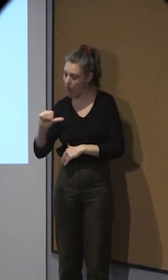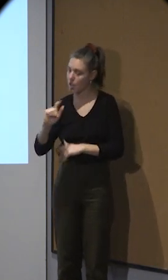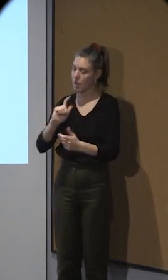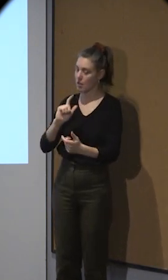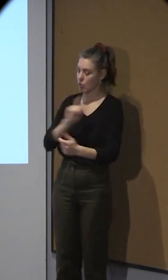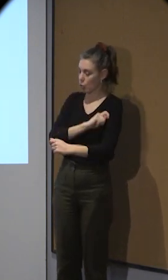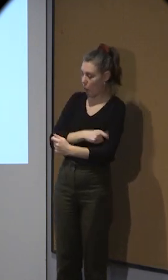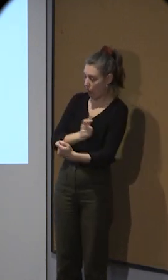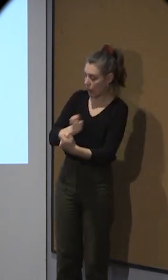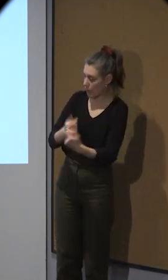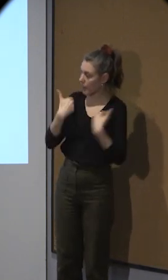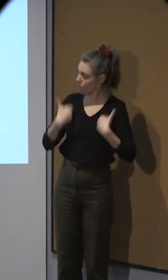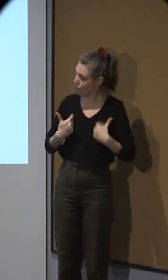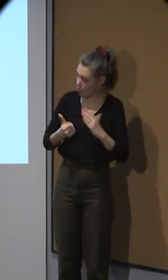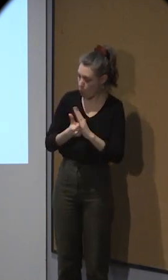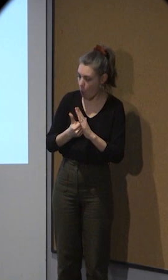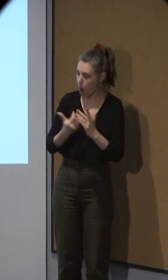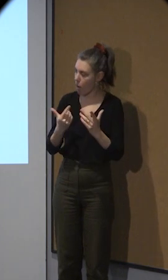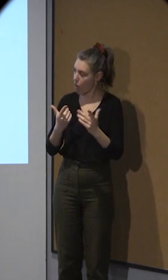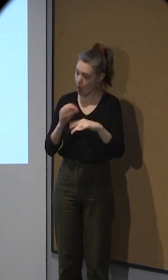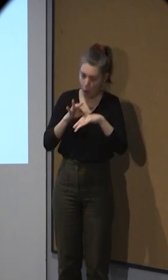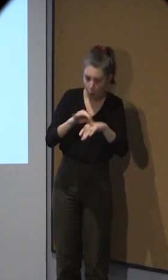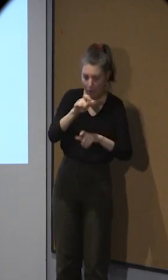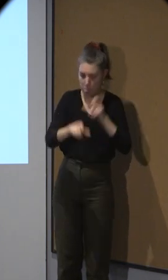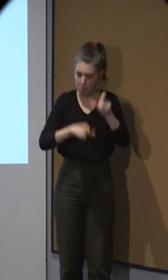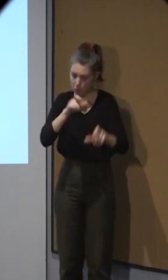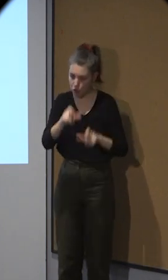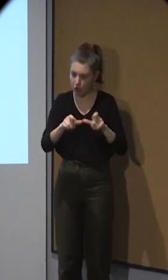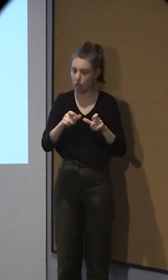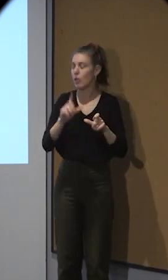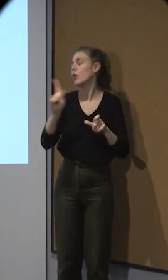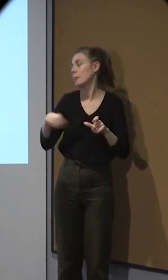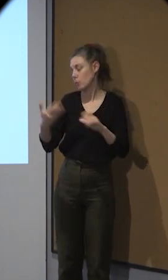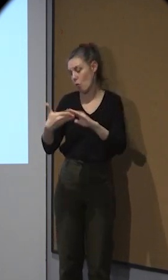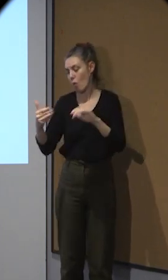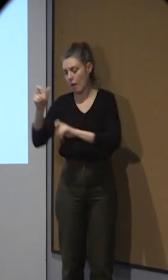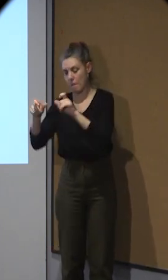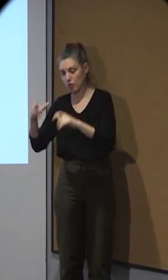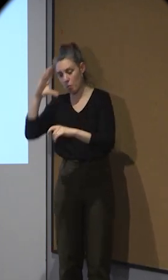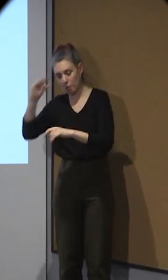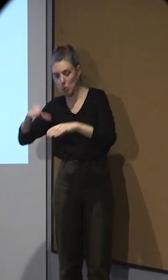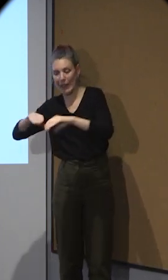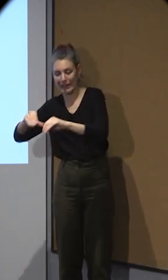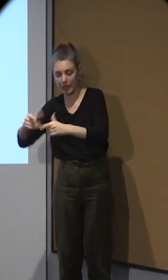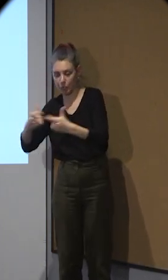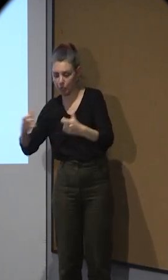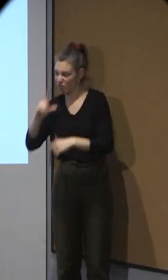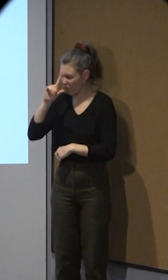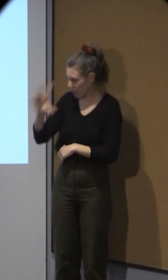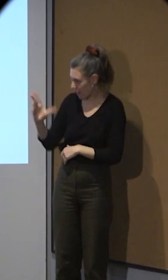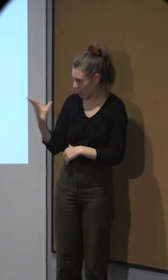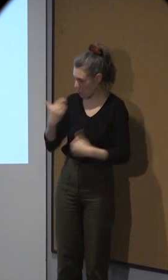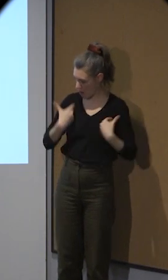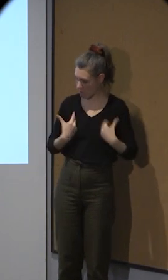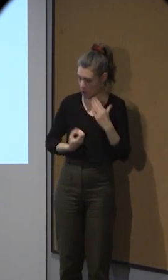les patients, les pratiquants dans leur parcours de soins, donc en complémentarité avec les kinés, etc. Vous, quelle est votre vision des choses, en sachant qu'il y a toujours eu cette